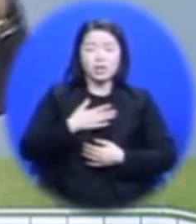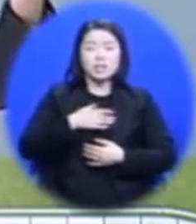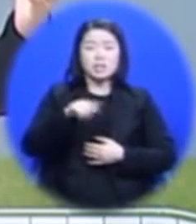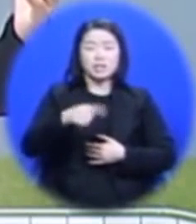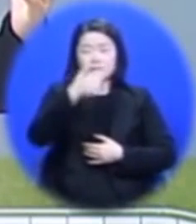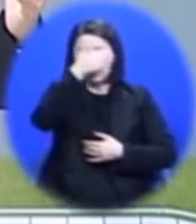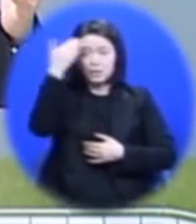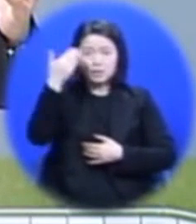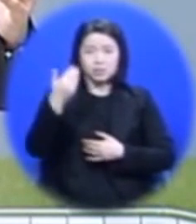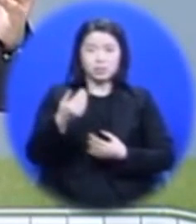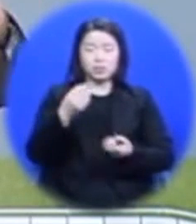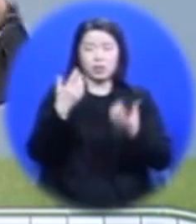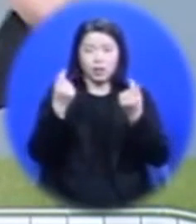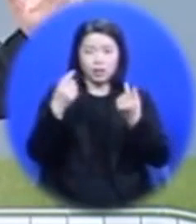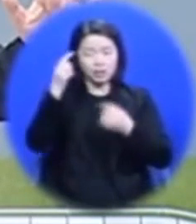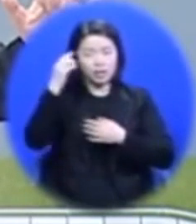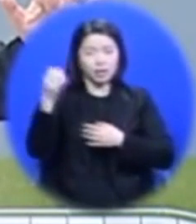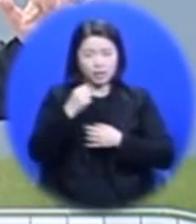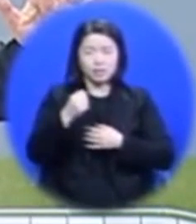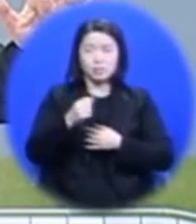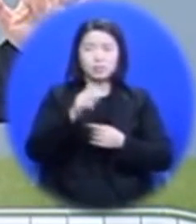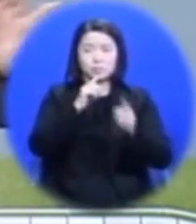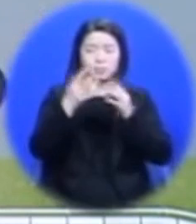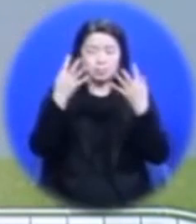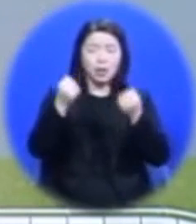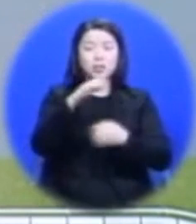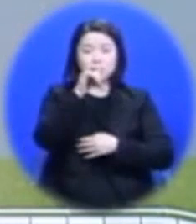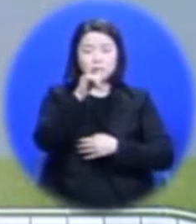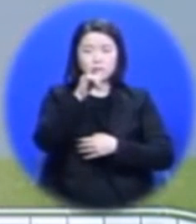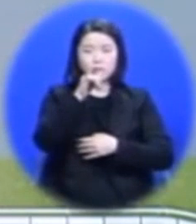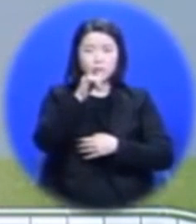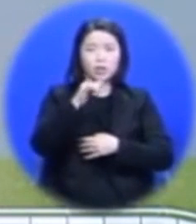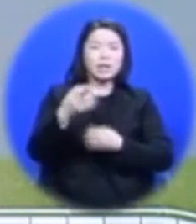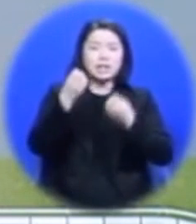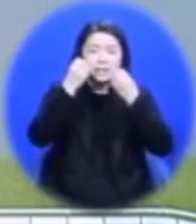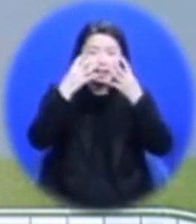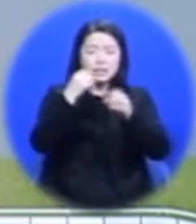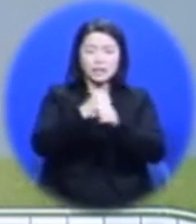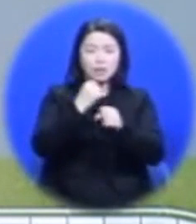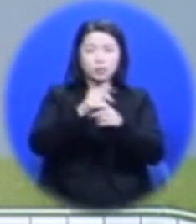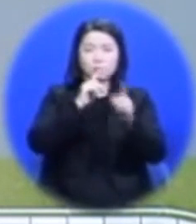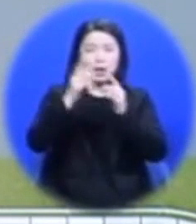이제는 창조 이런 이야기는 좀 하지 말고 어차피 진화가 사실이니까.